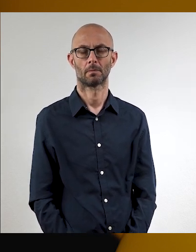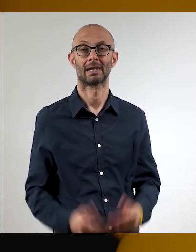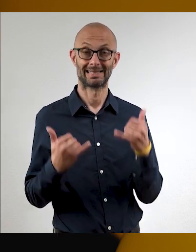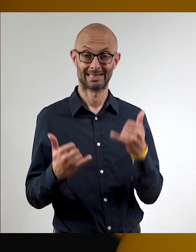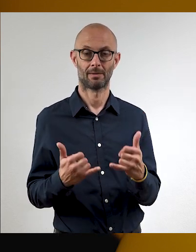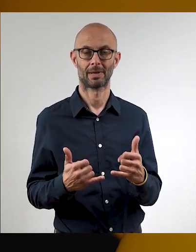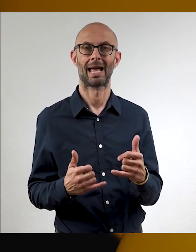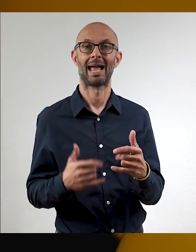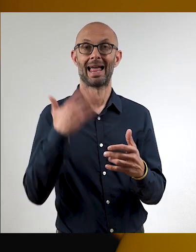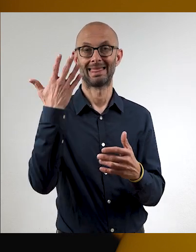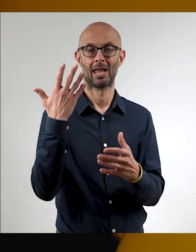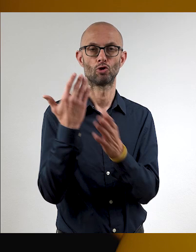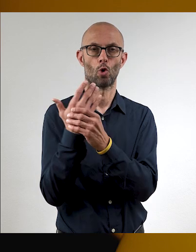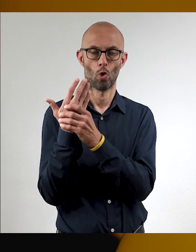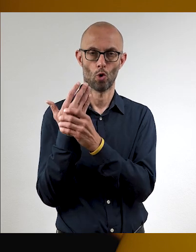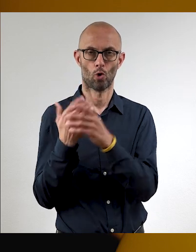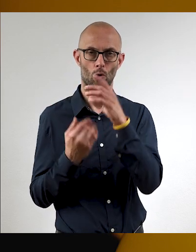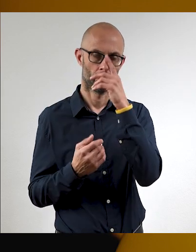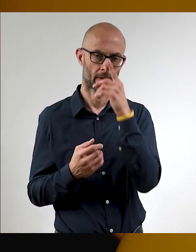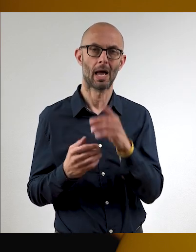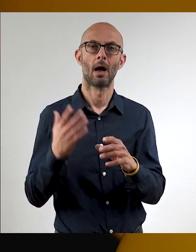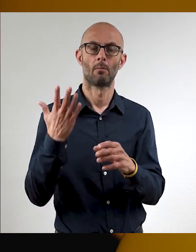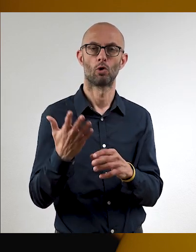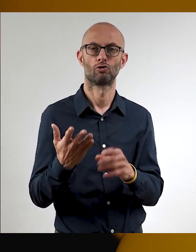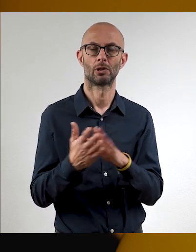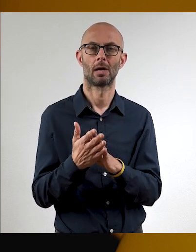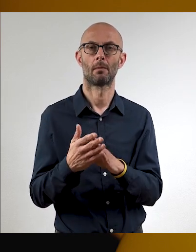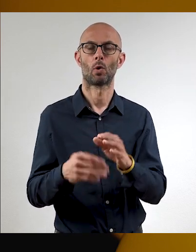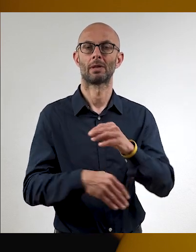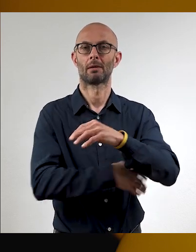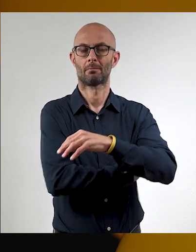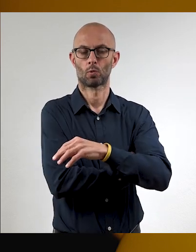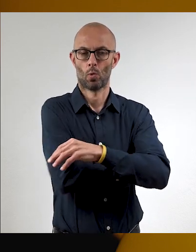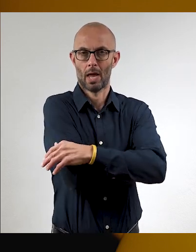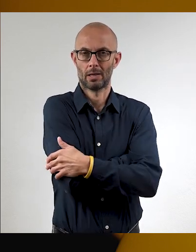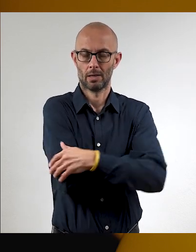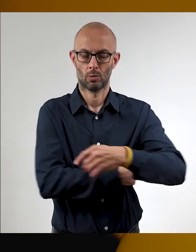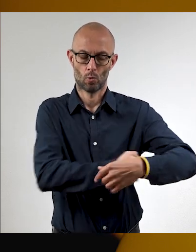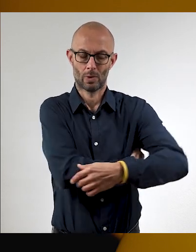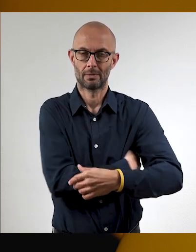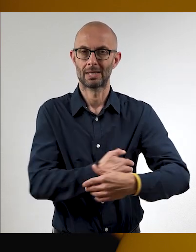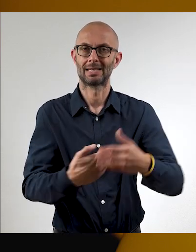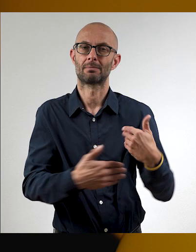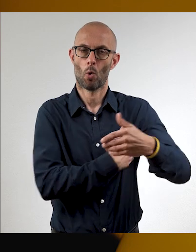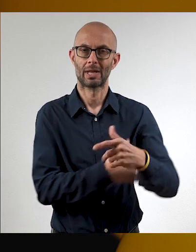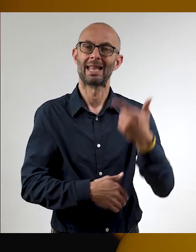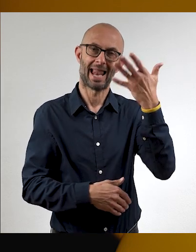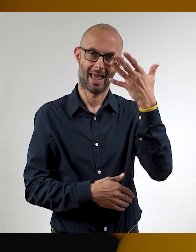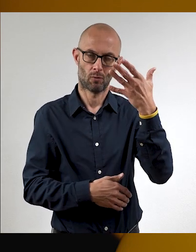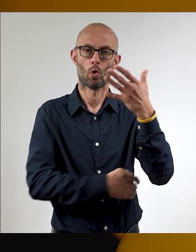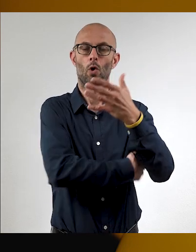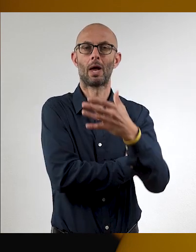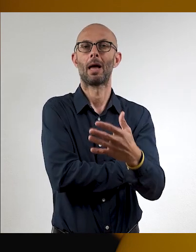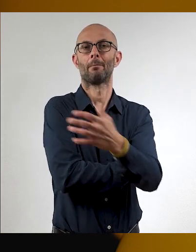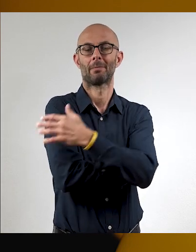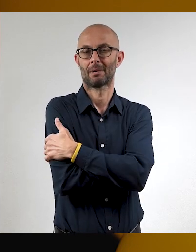Zdaj pa desno roko položite takole pod pazduho leve roke in se z levo roko